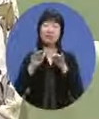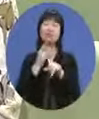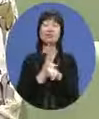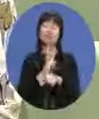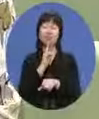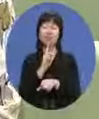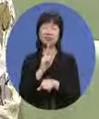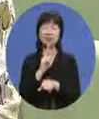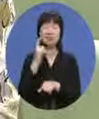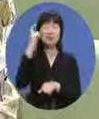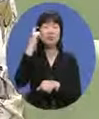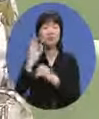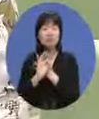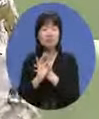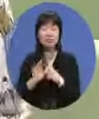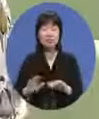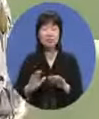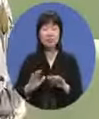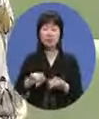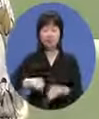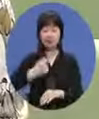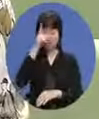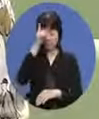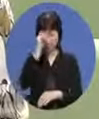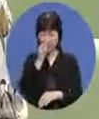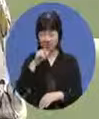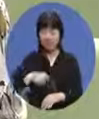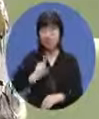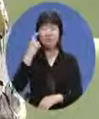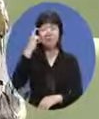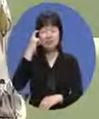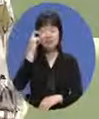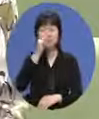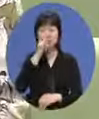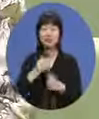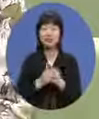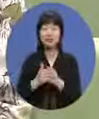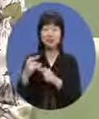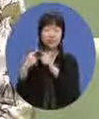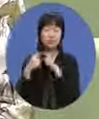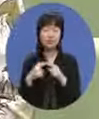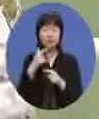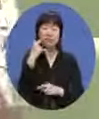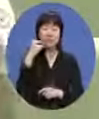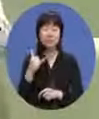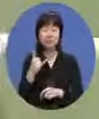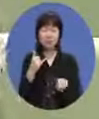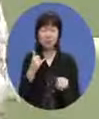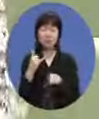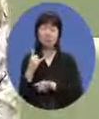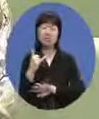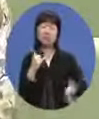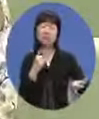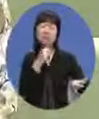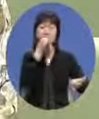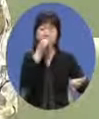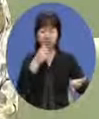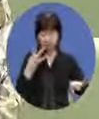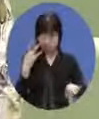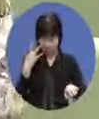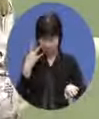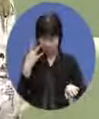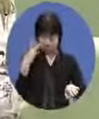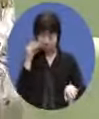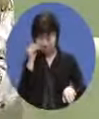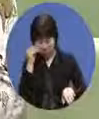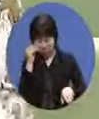거예요. 왜냐하면 아이가 지 고집도 좀 있고 지 생각도 있어야지 무조건 부모가 저기다 갖다 놔 그럼 네.